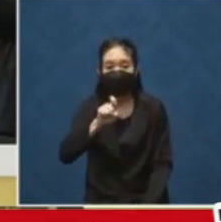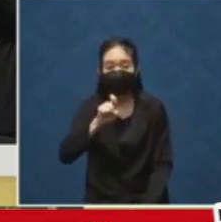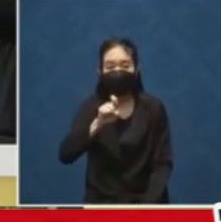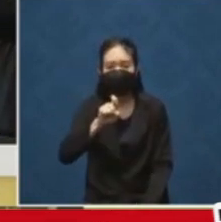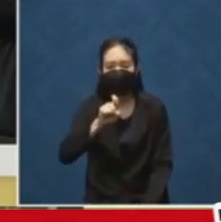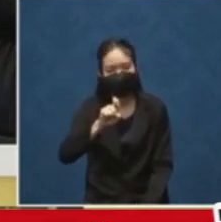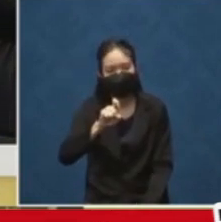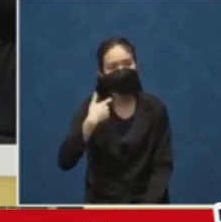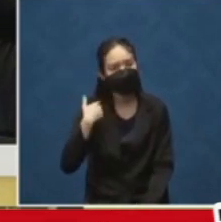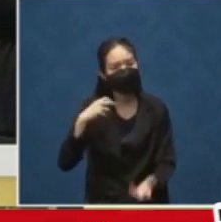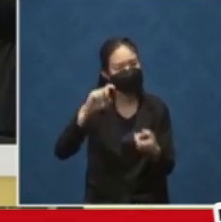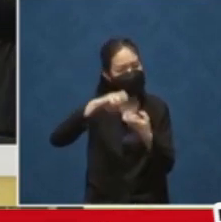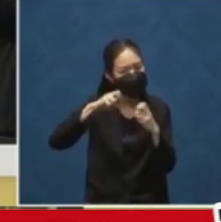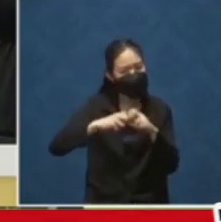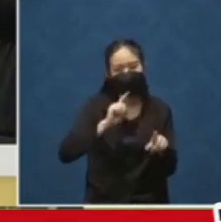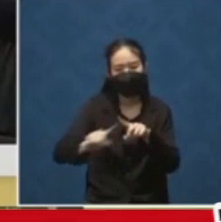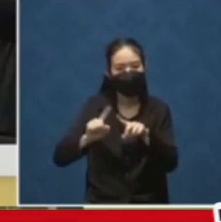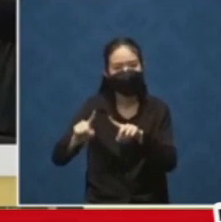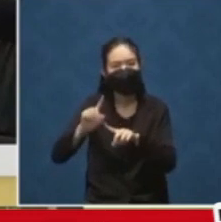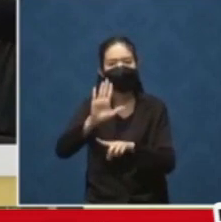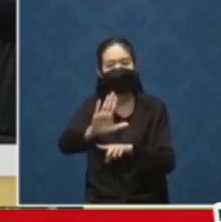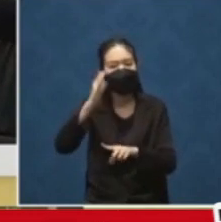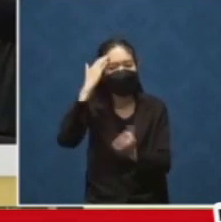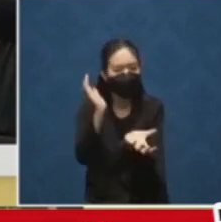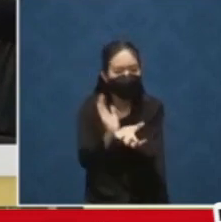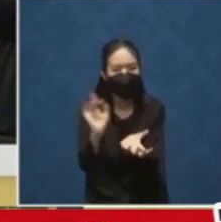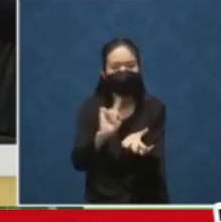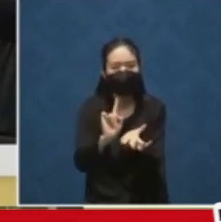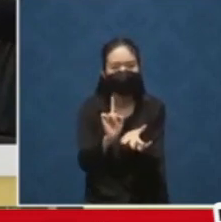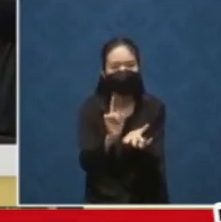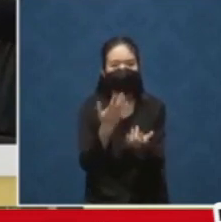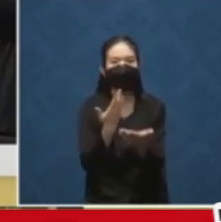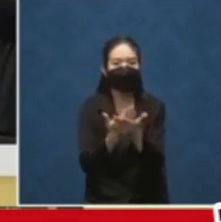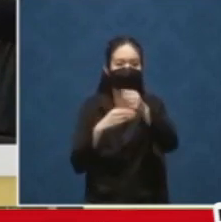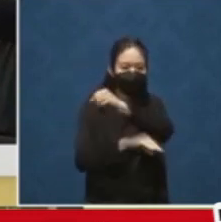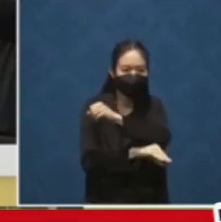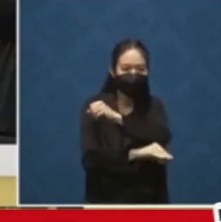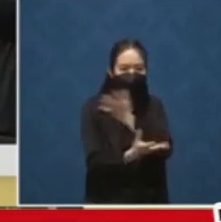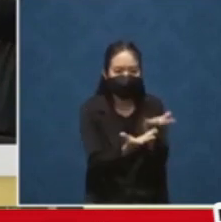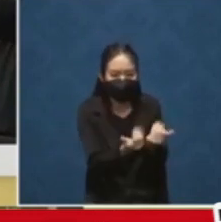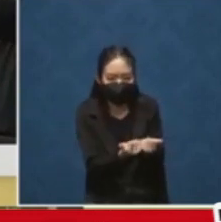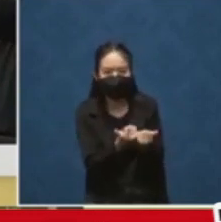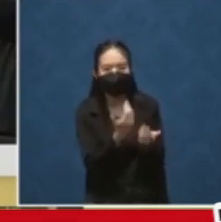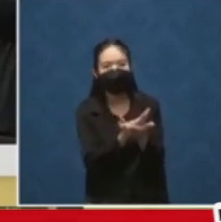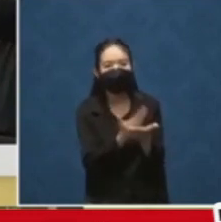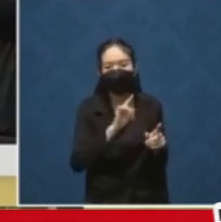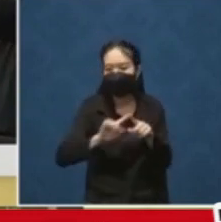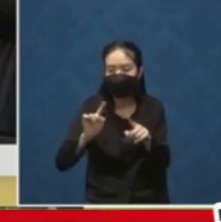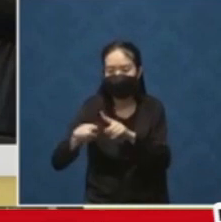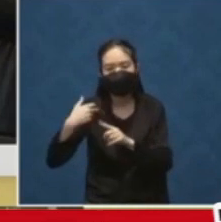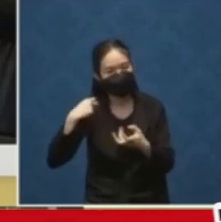อ Bangkokไมปลายมากวาทำไม เหตร การมเกิดขึ้มากมของตำรวจทำไมถึมีการเรียก ลบเงินแ้ก็กทุกเรื่อง